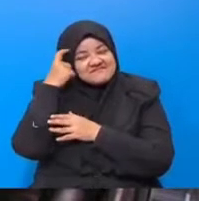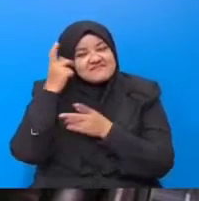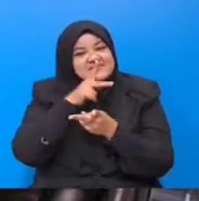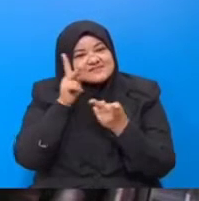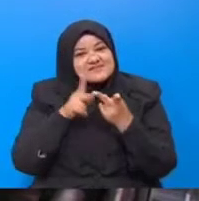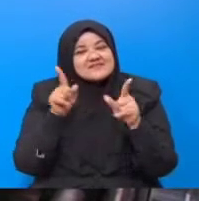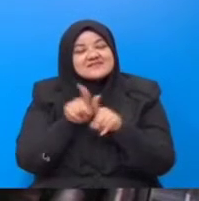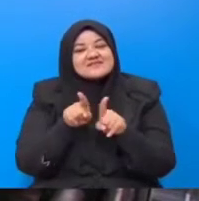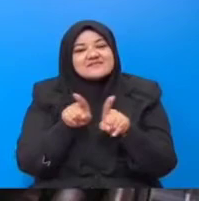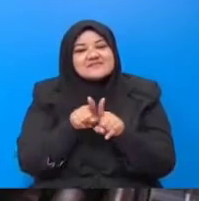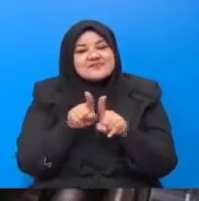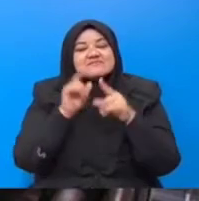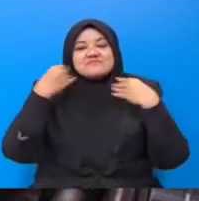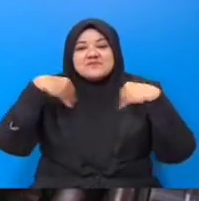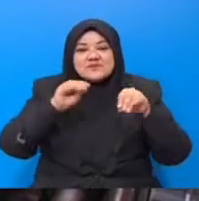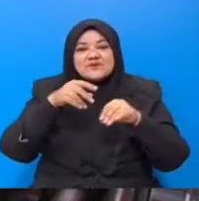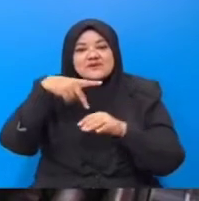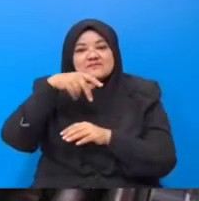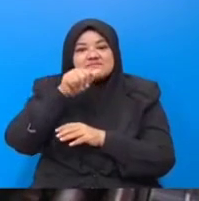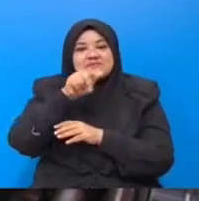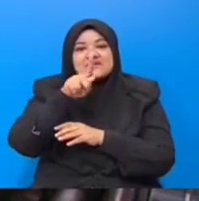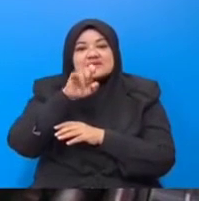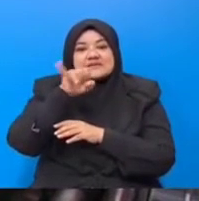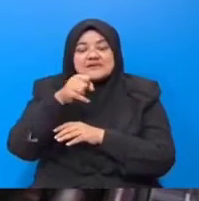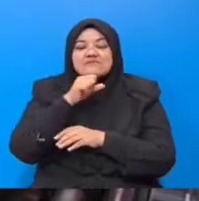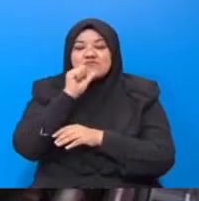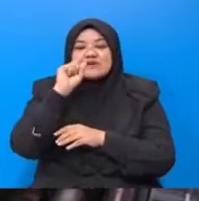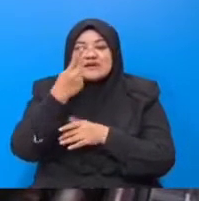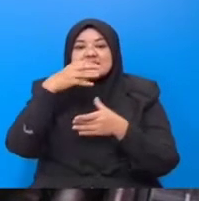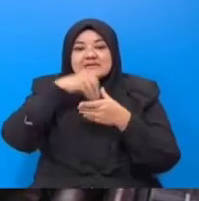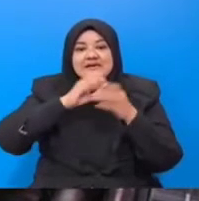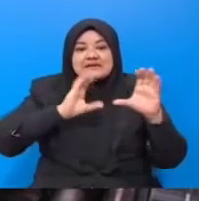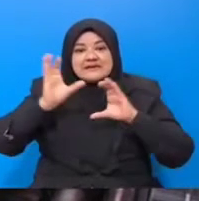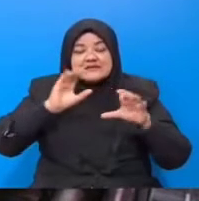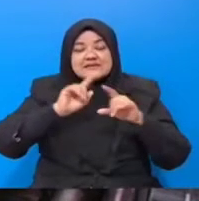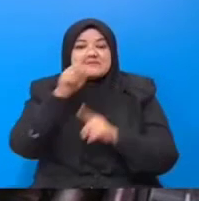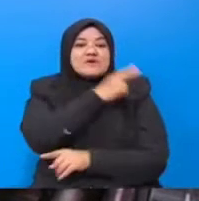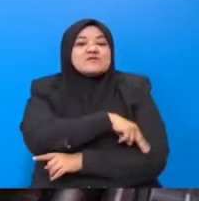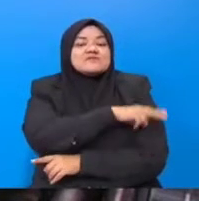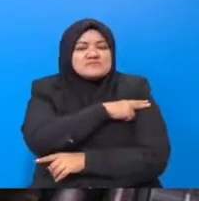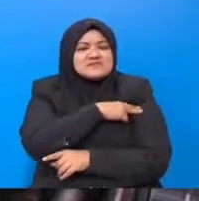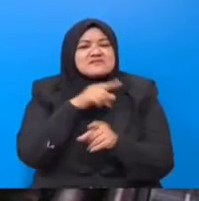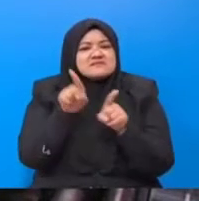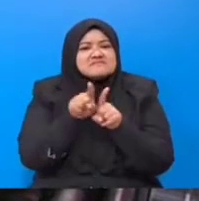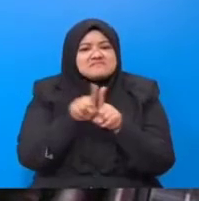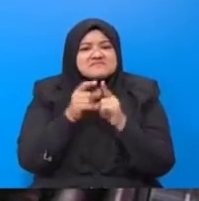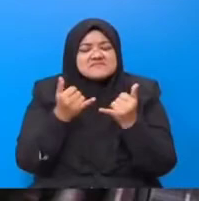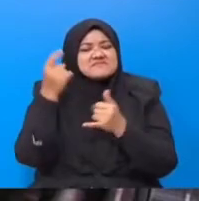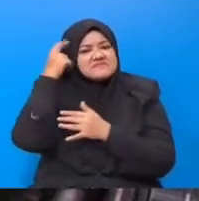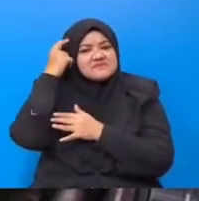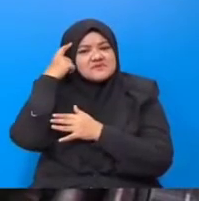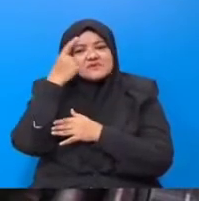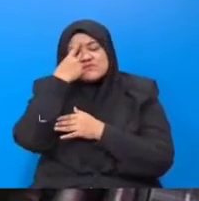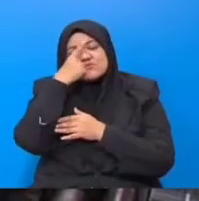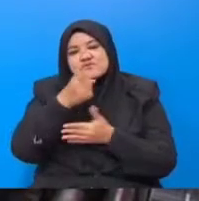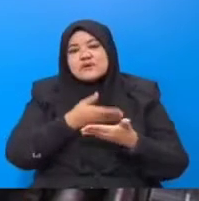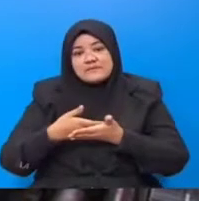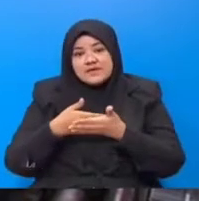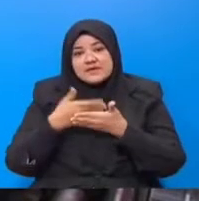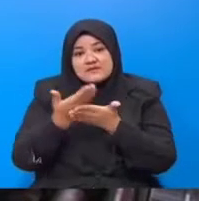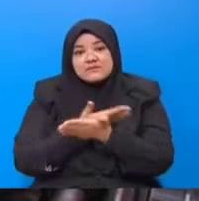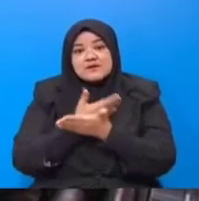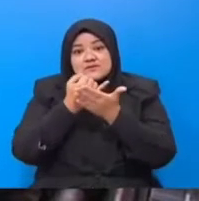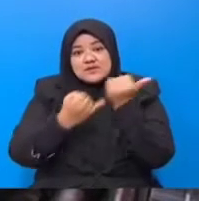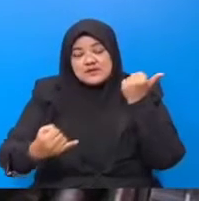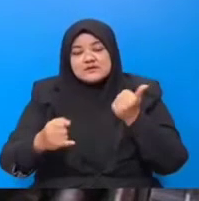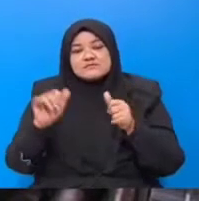card termasuklah berjualan PKS bukan hanya dalam kereta malahan Hospital pun dipikirkan sekarang ini untuk bayi yang